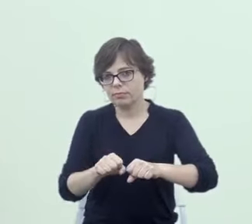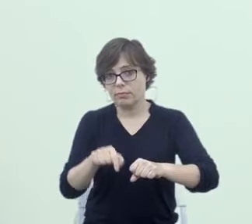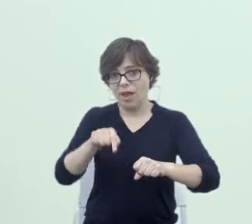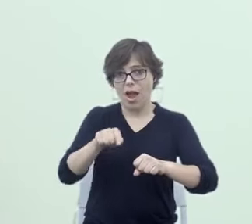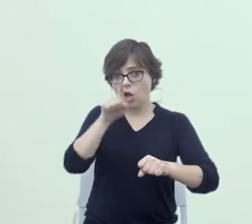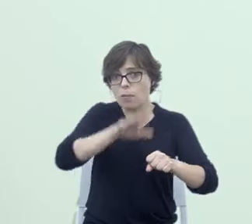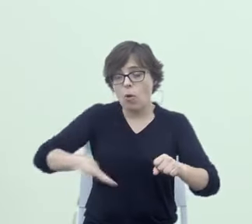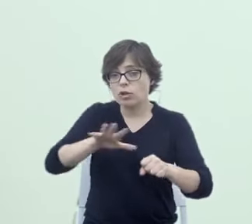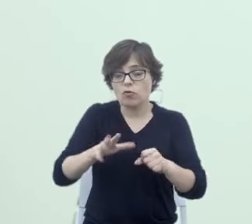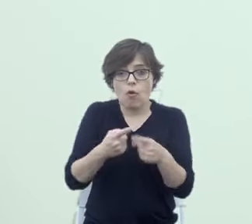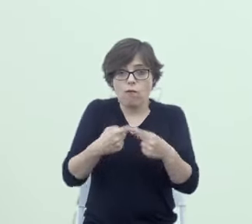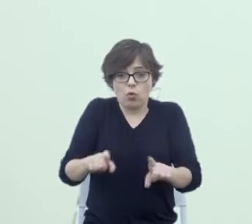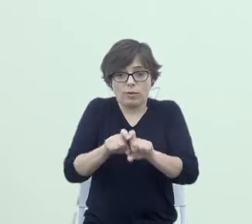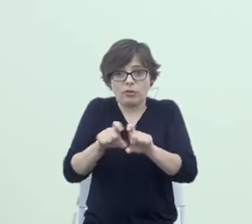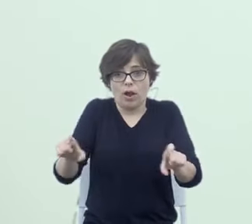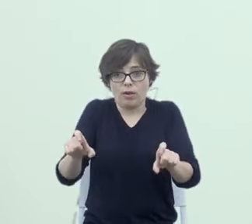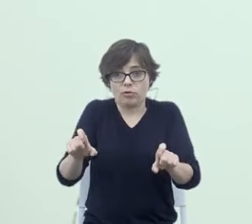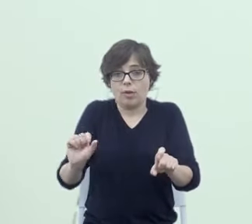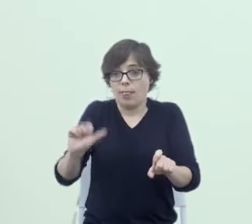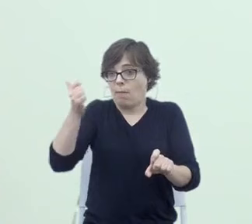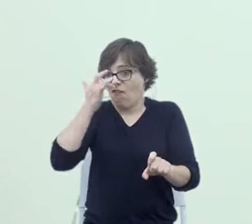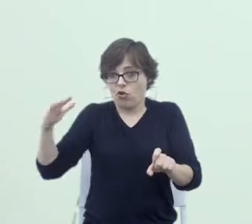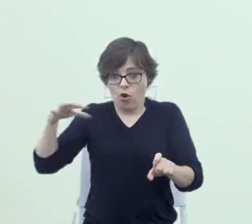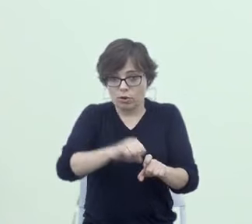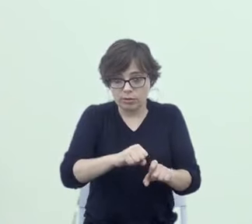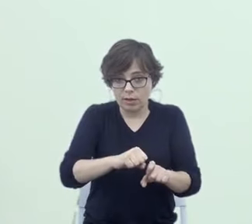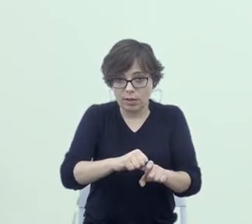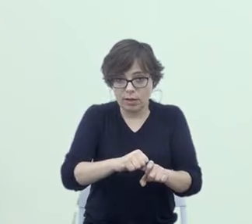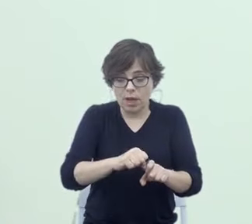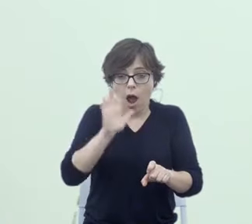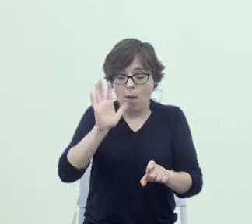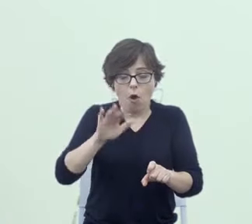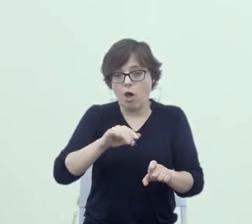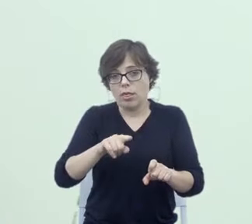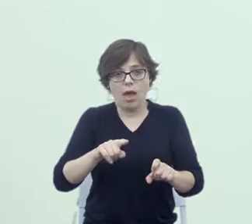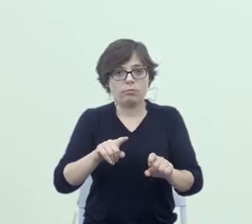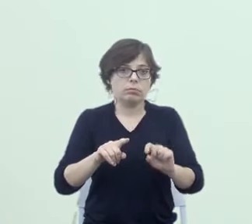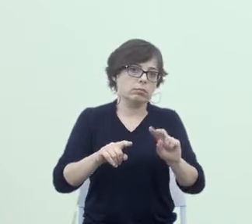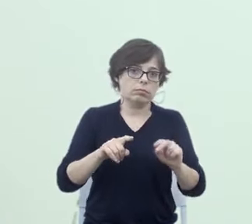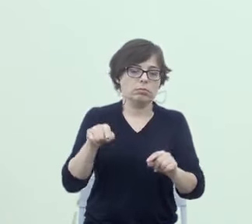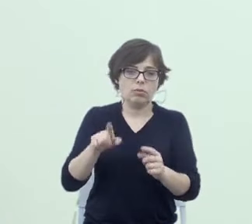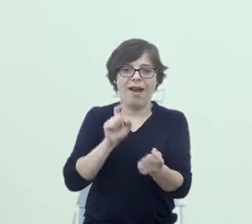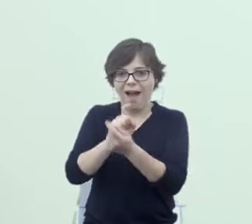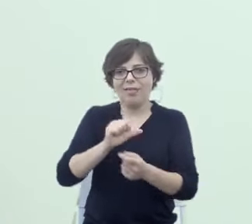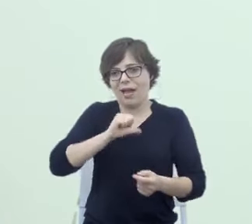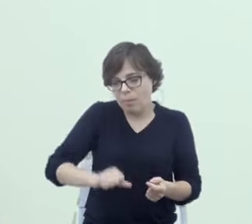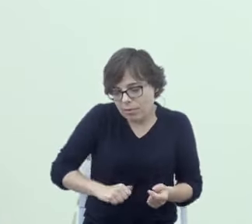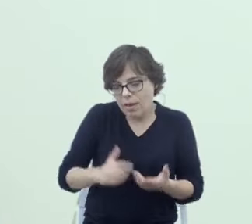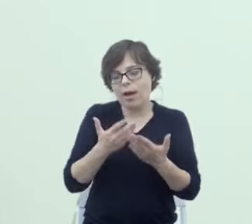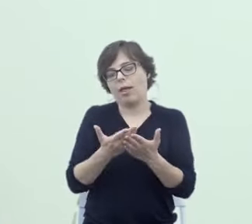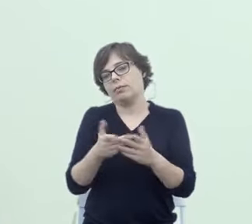krótkim czasie dwóch totalitaryzmów. Z jednej strony sowieckiego, antykapitalistycznego